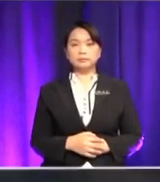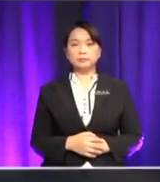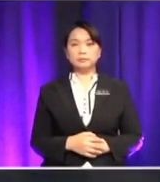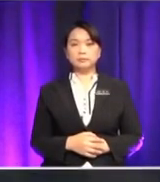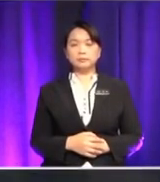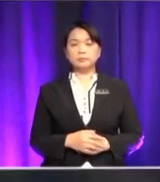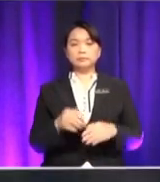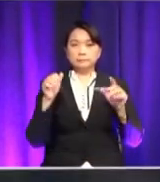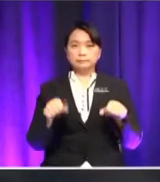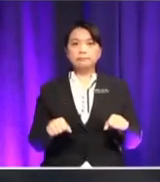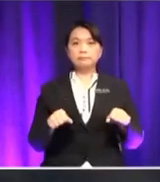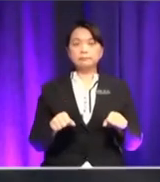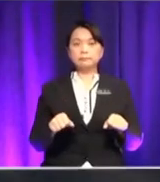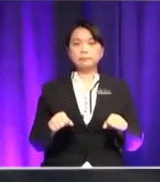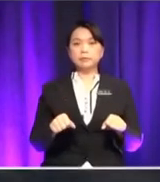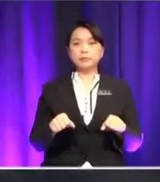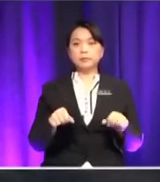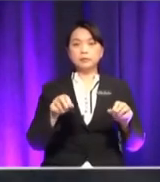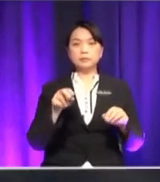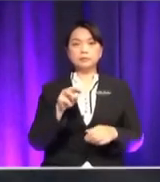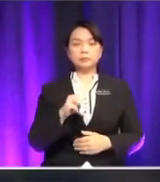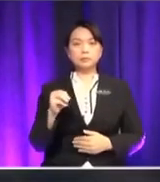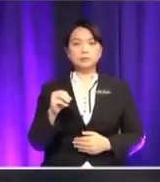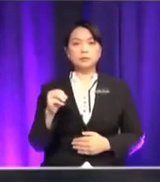boleh tak ah Hafiza